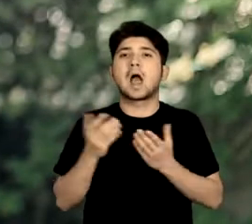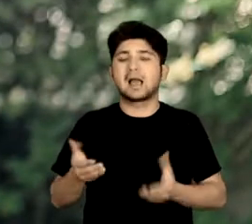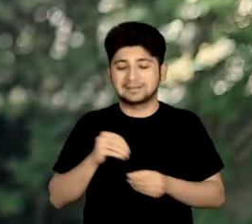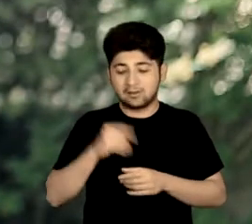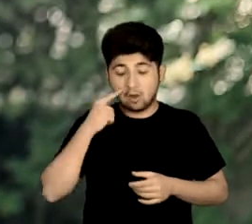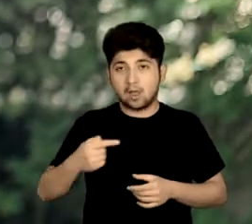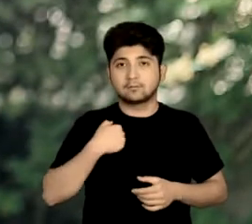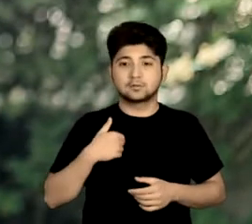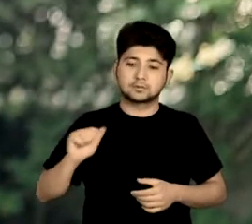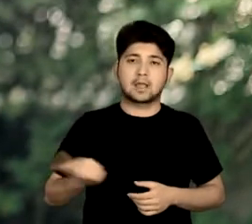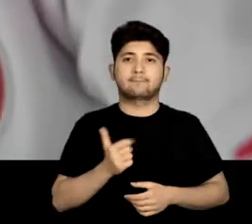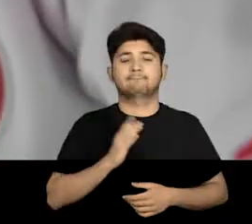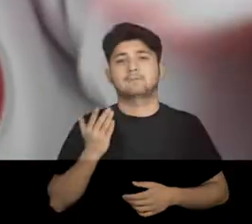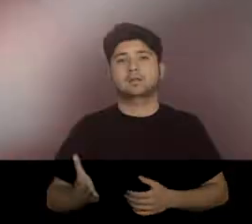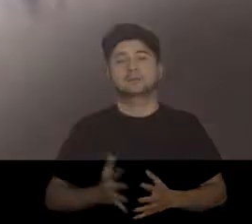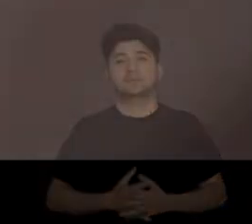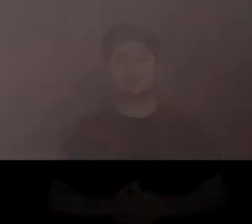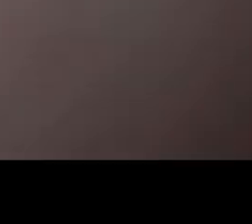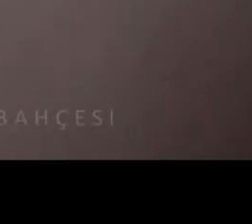Büşra çok değer benim için.